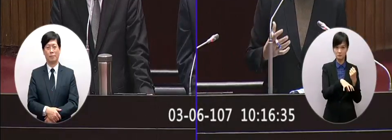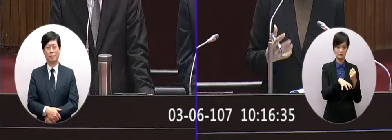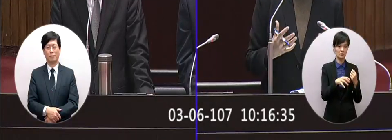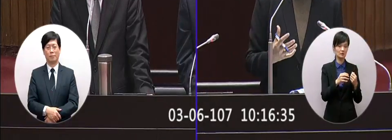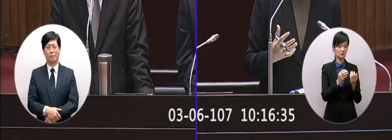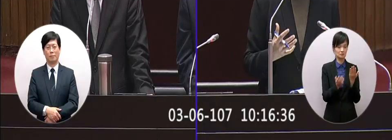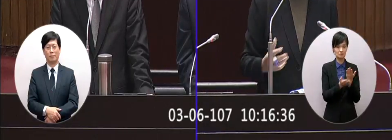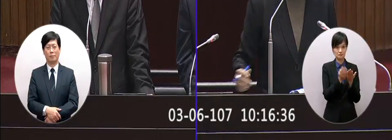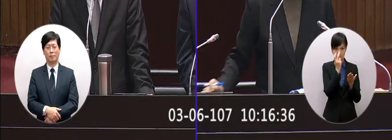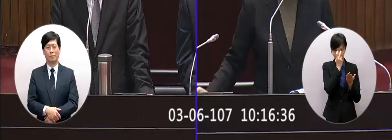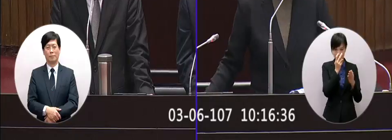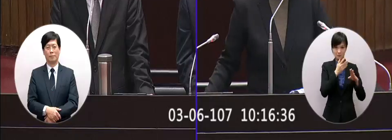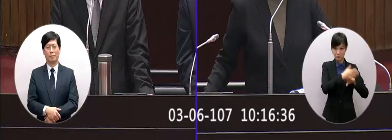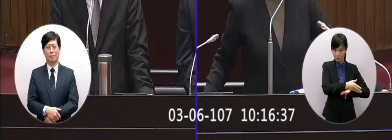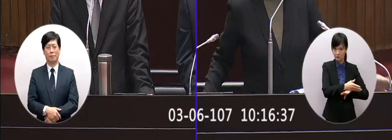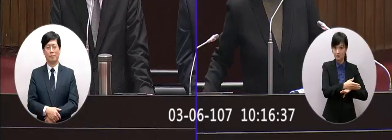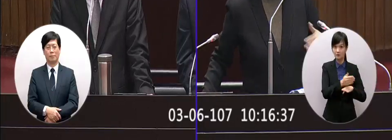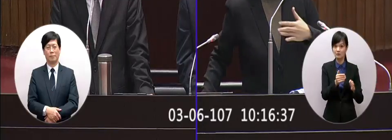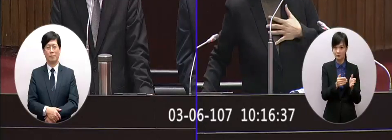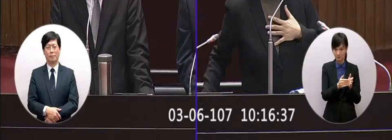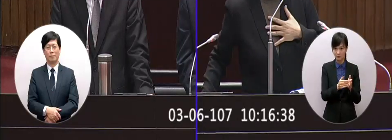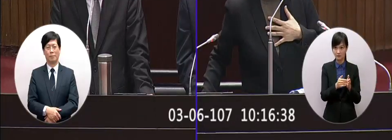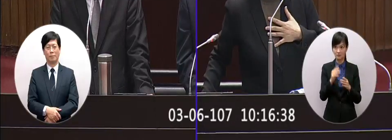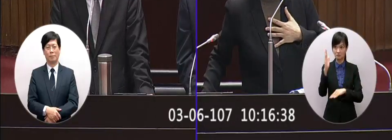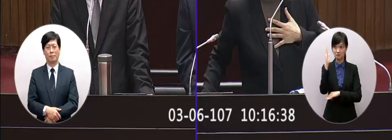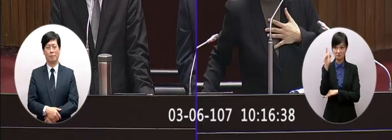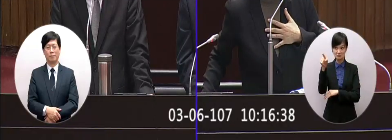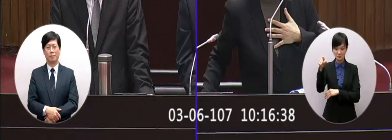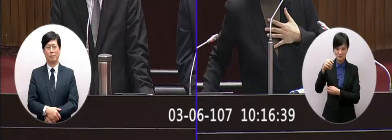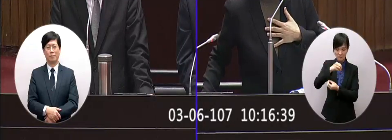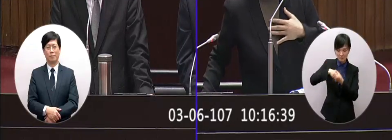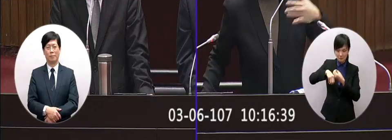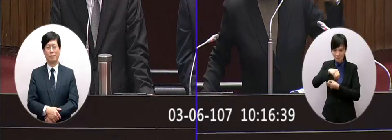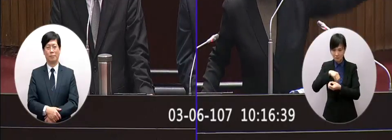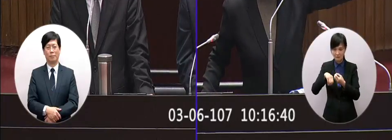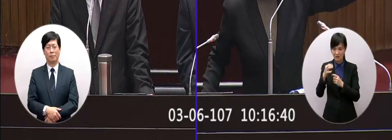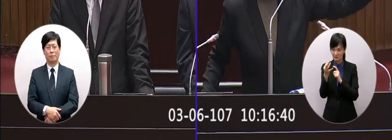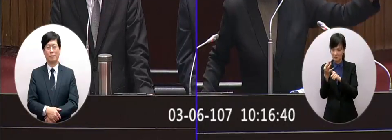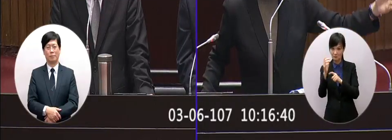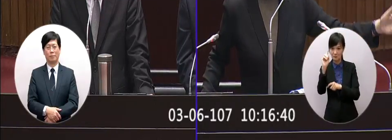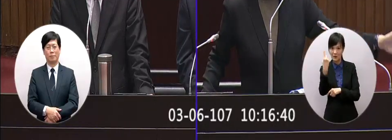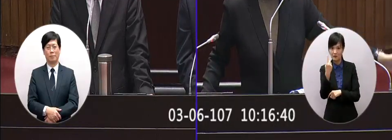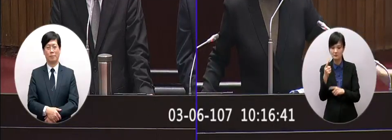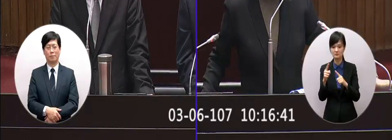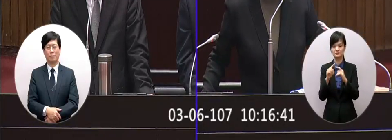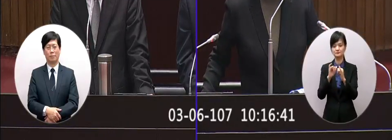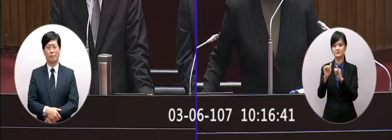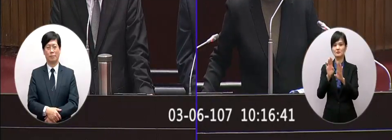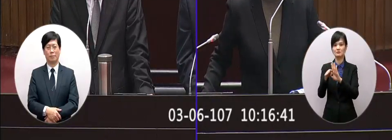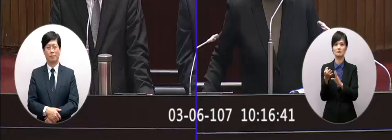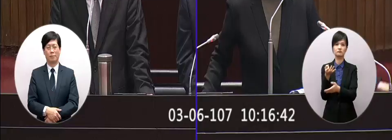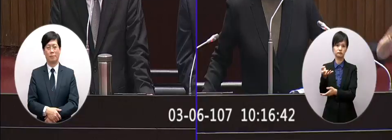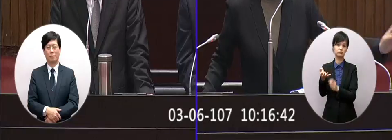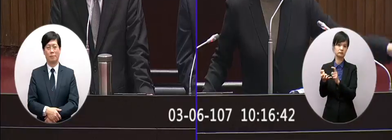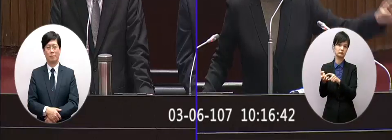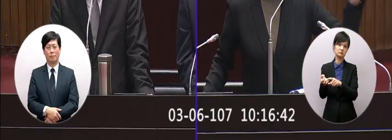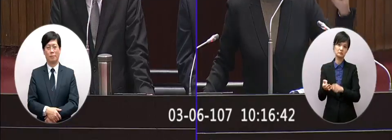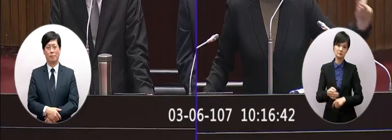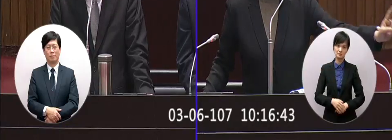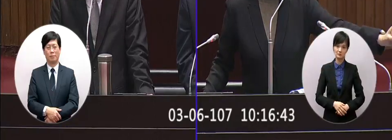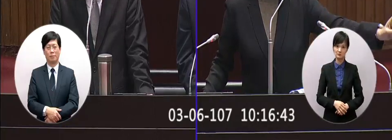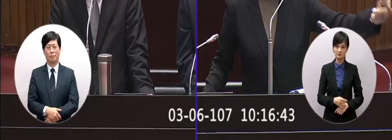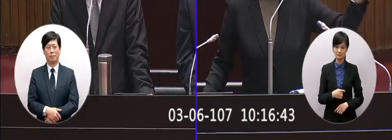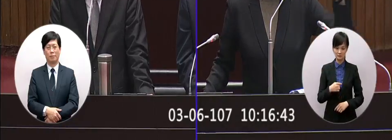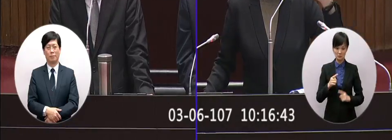挤这个所谓的政府预算，也是我们人民的纳税钱。我们有同意我们的政府要